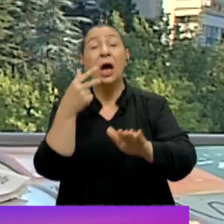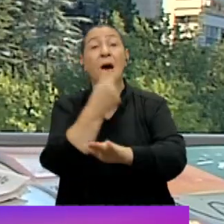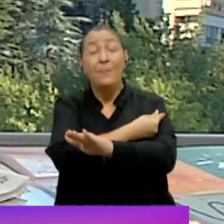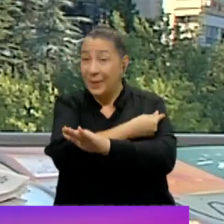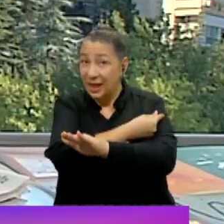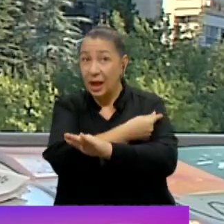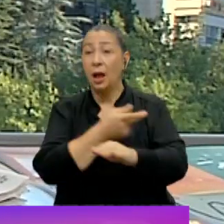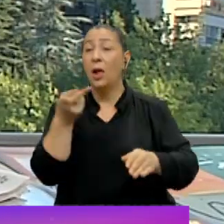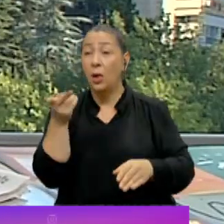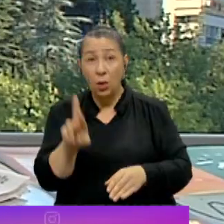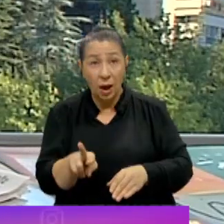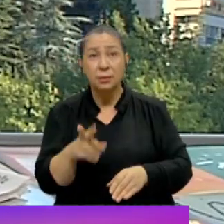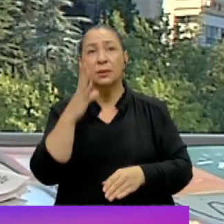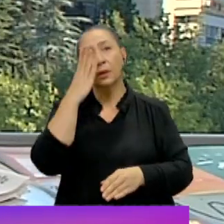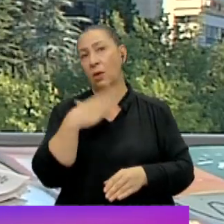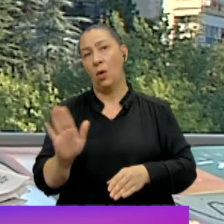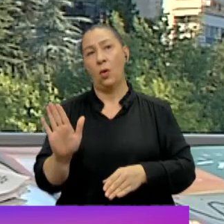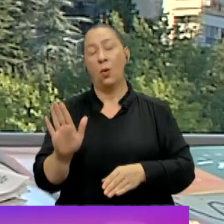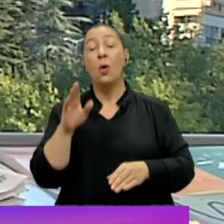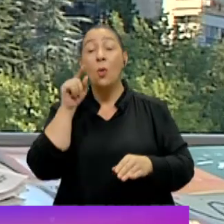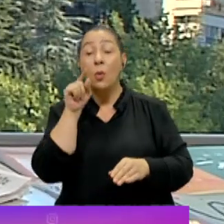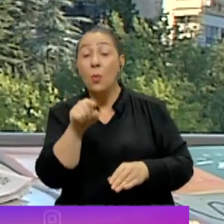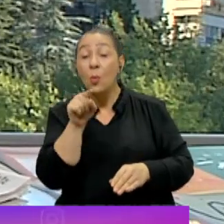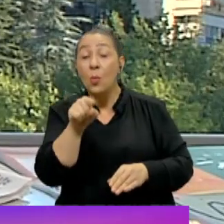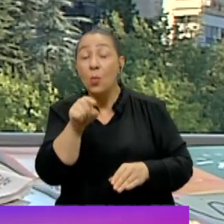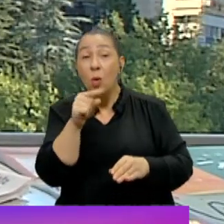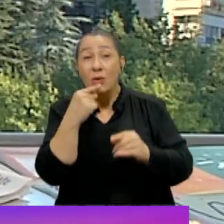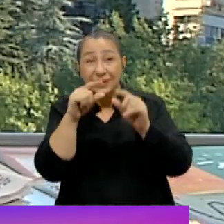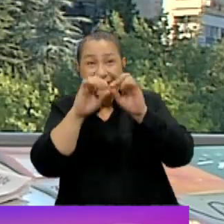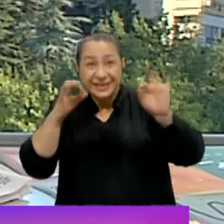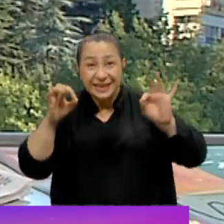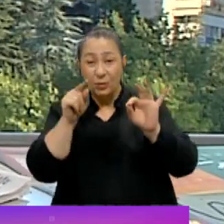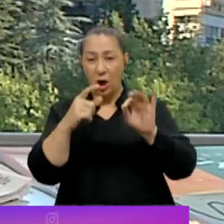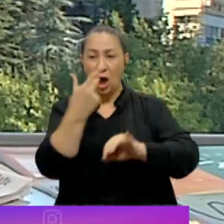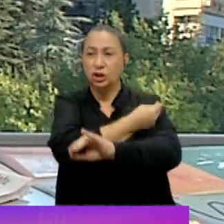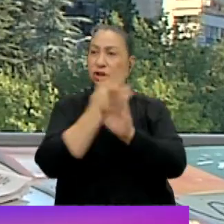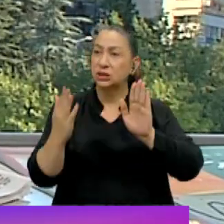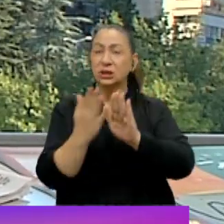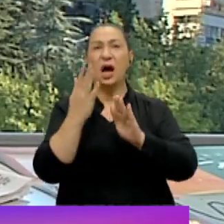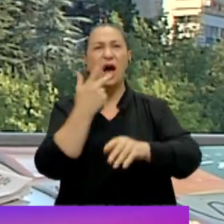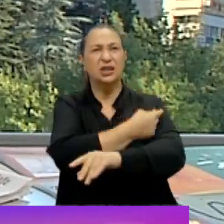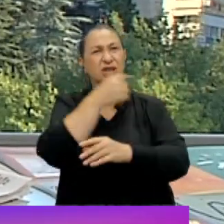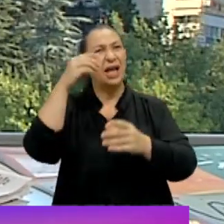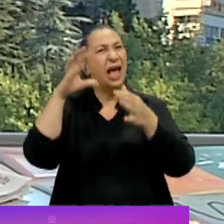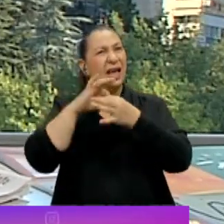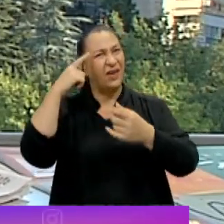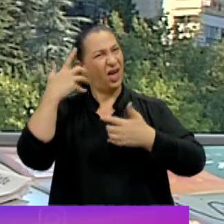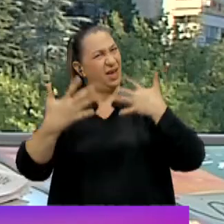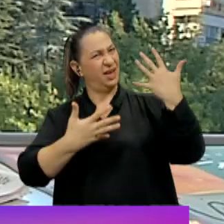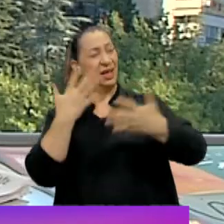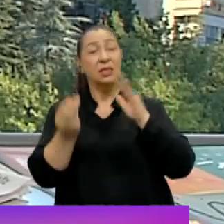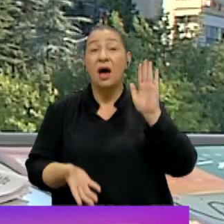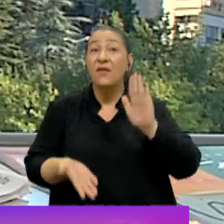olup da hayatını kaybeden kimse yok ve bu vurgu üzerinden aşı karşıtı, aşı ile ilgili kafa karışıklığı olanlar,